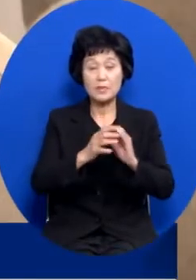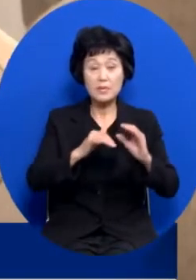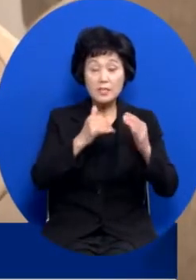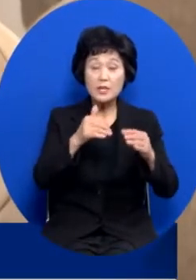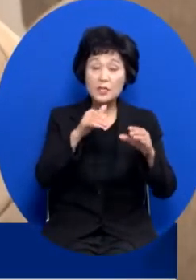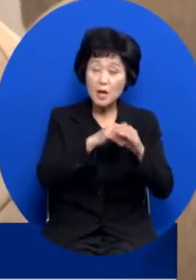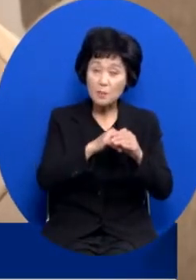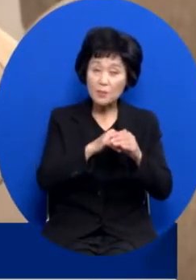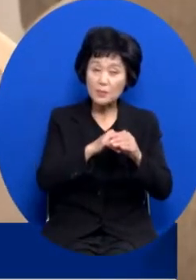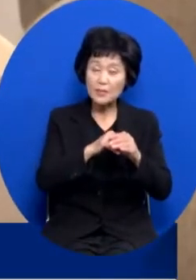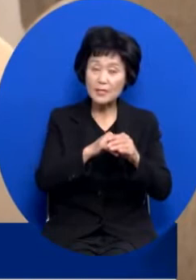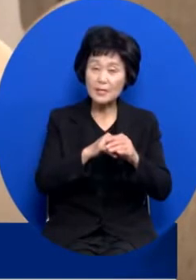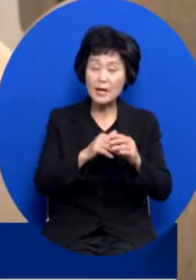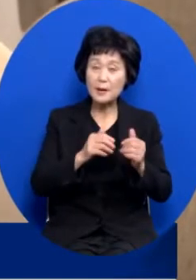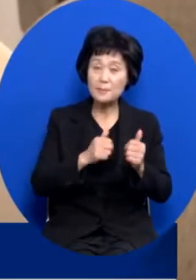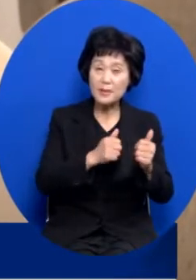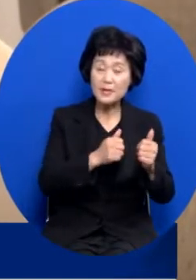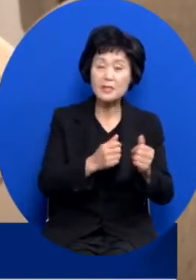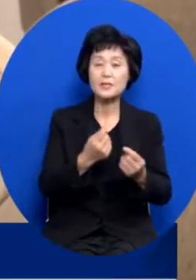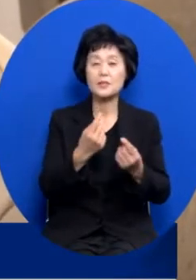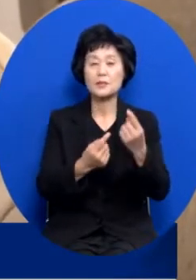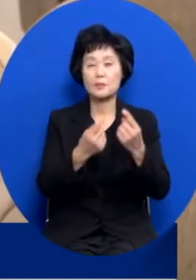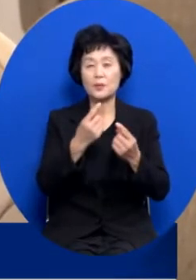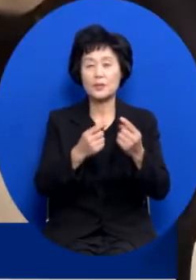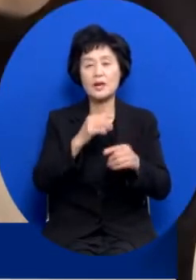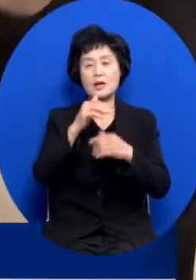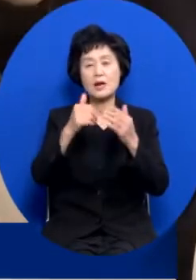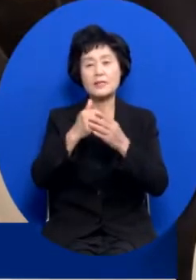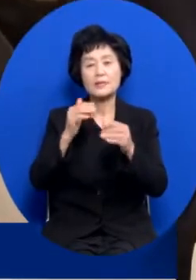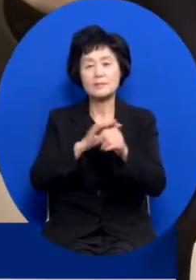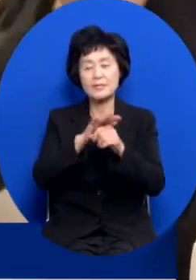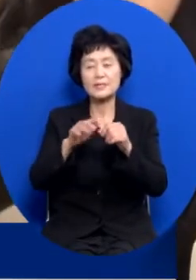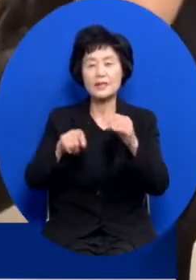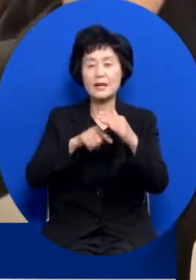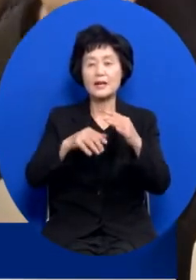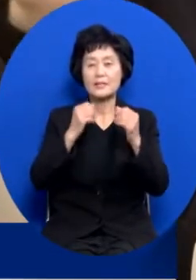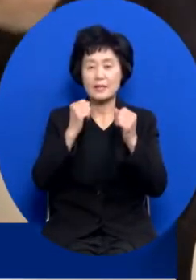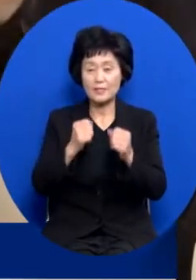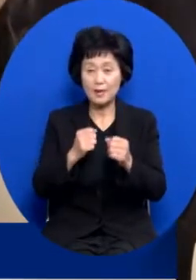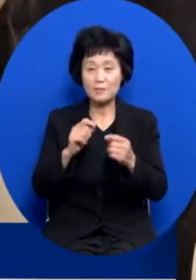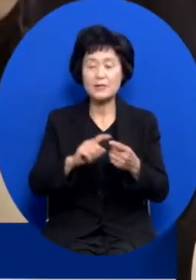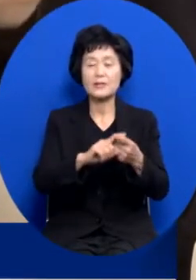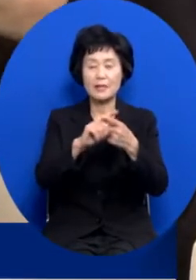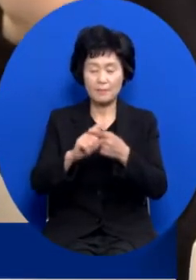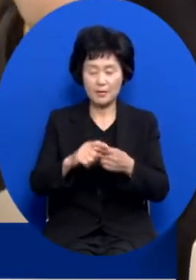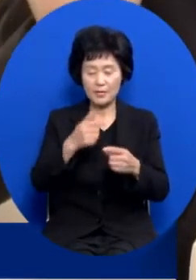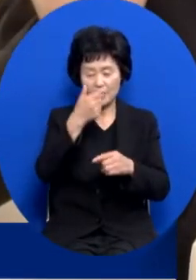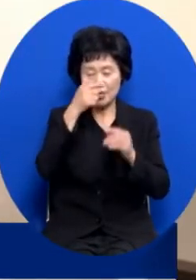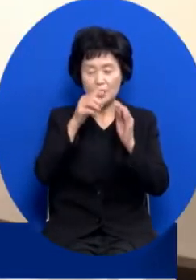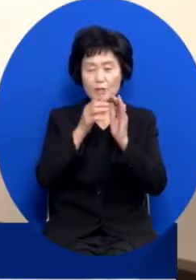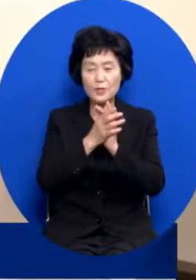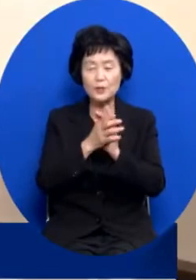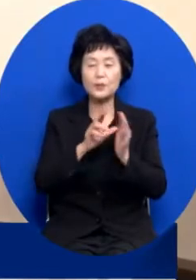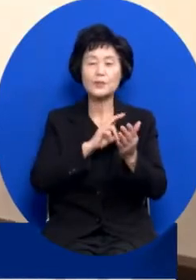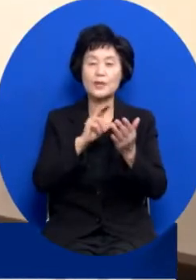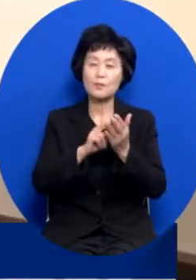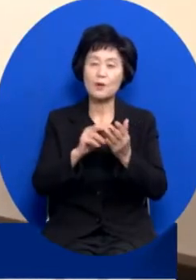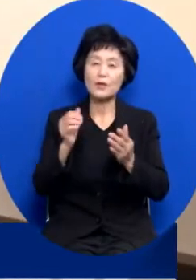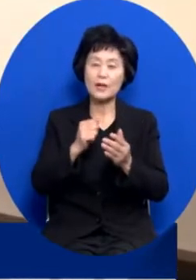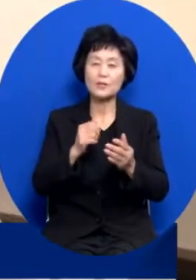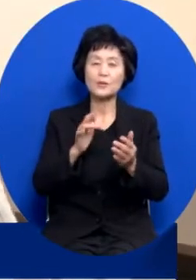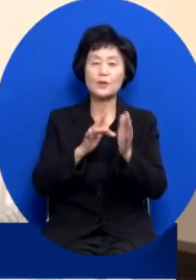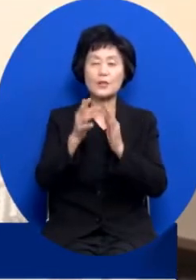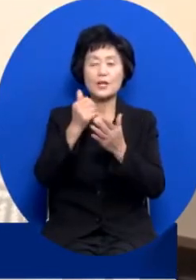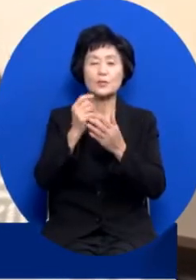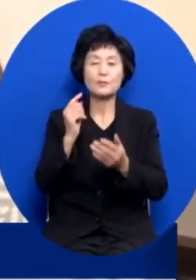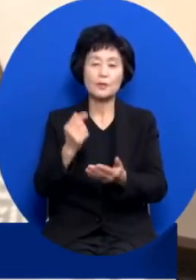따라가기보다 사랑 안에 거하며 연합하자라는 그런 기도 제목을 가지고 오직 예수님께만 높여드리는 그런 예배를 준비하는